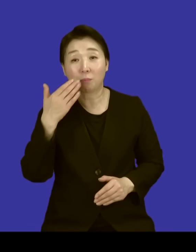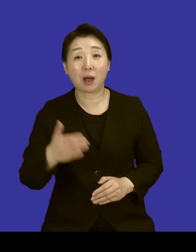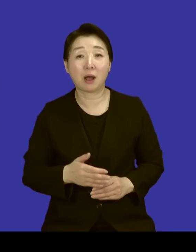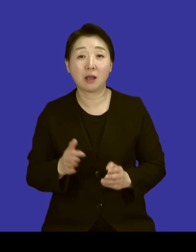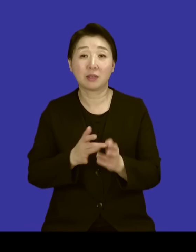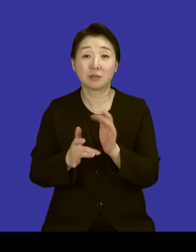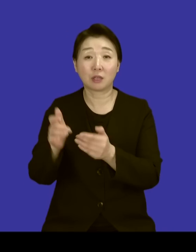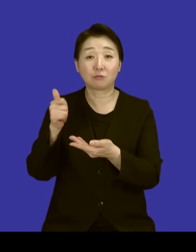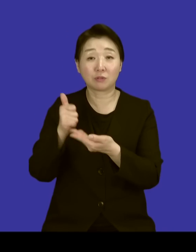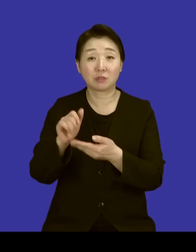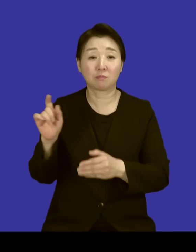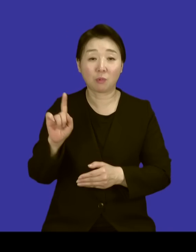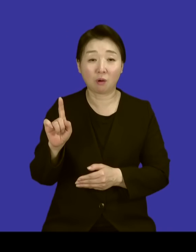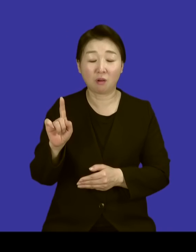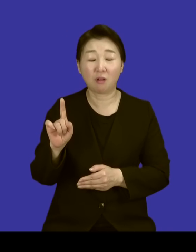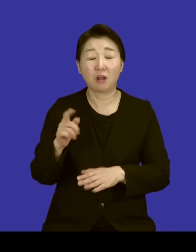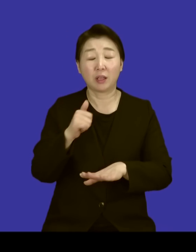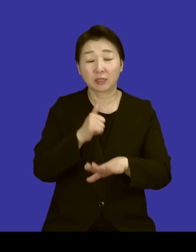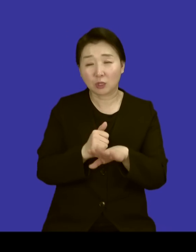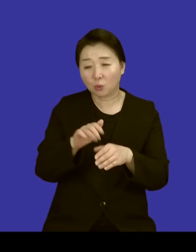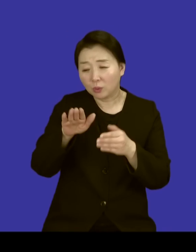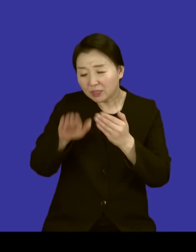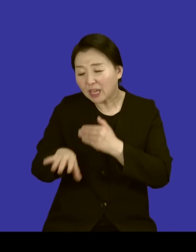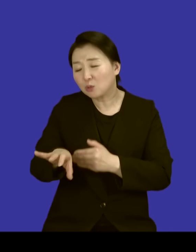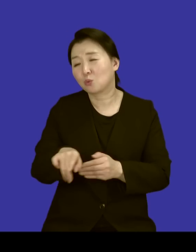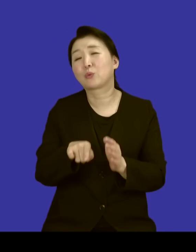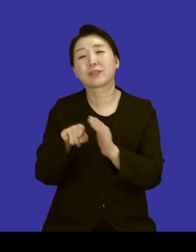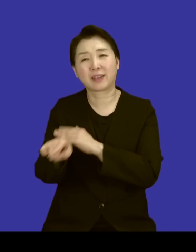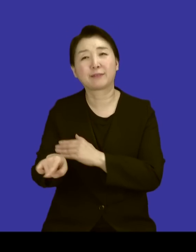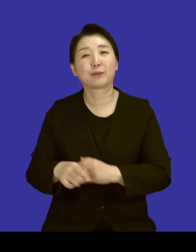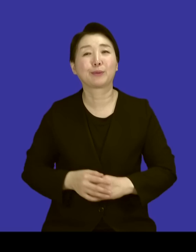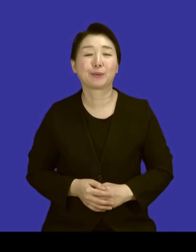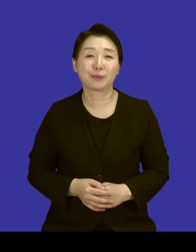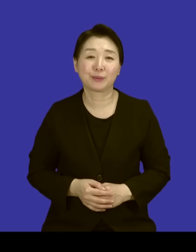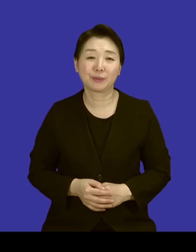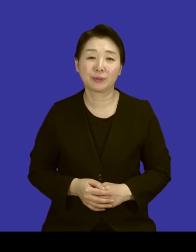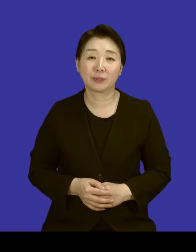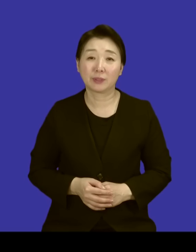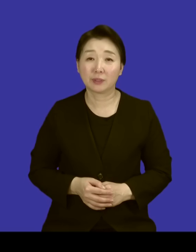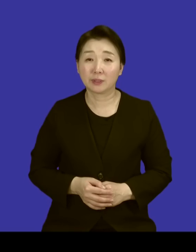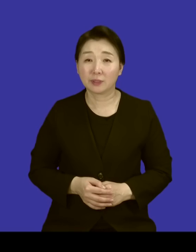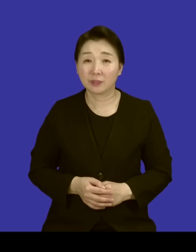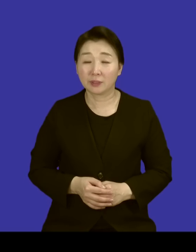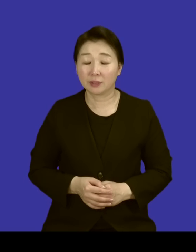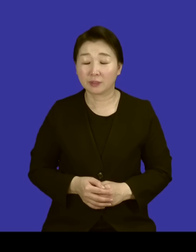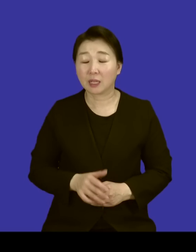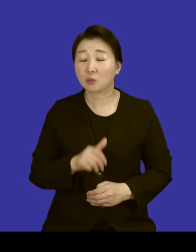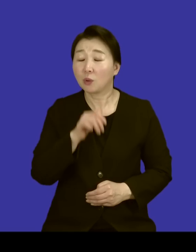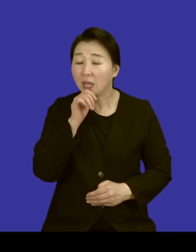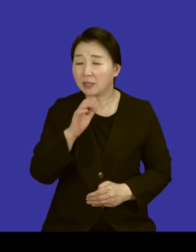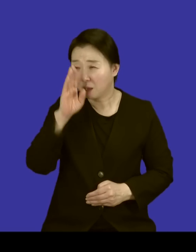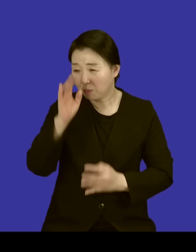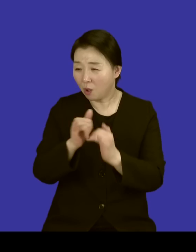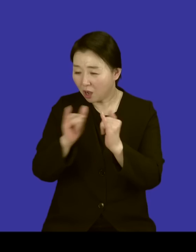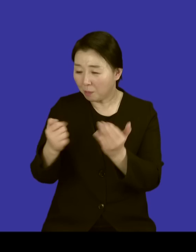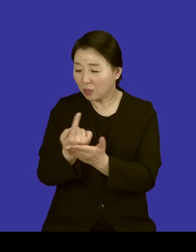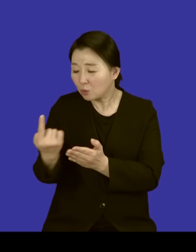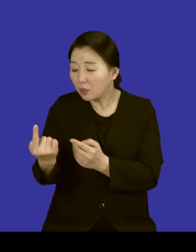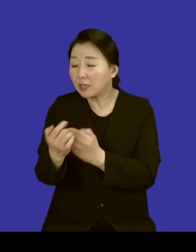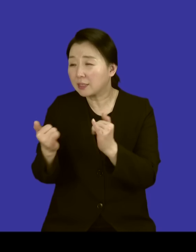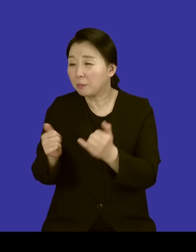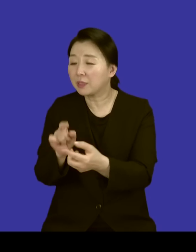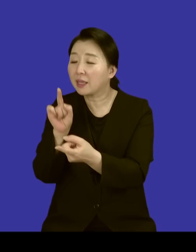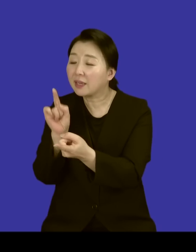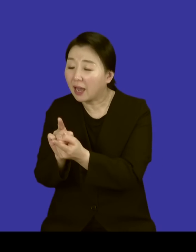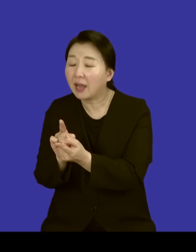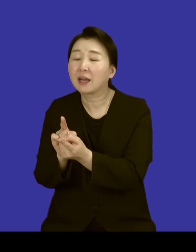예수님은 계속 이제 아래로 가셨죠. 낮은 곳으로 이 땅에. 네. 그래서 소외되고 가난하고 병든 사람들에게 다가가서 그 사람들의